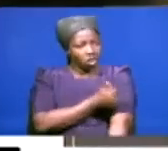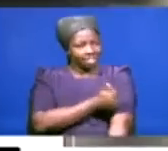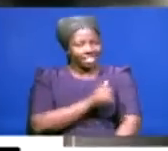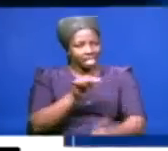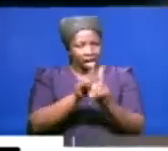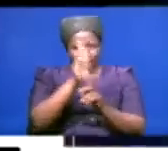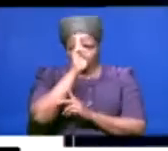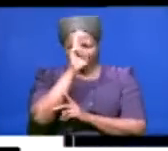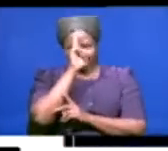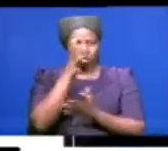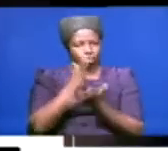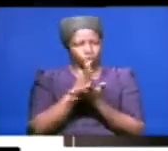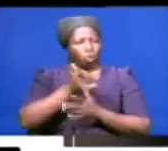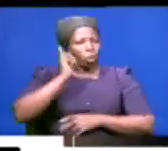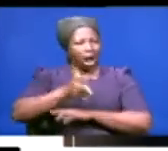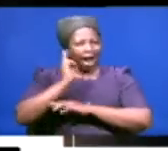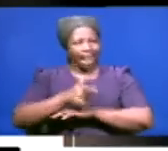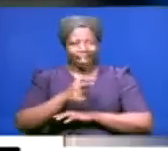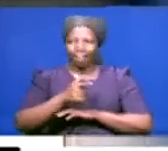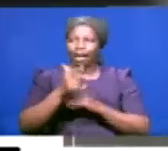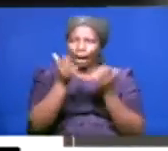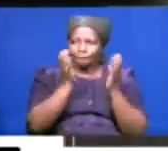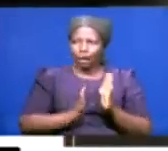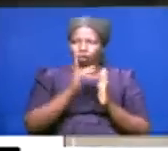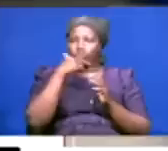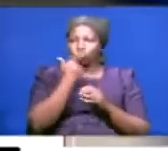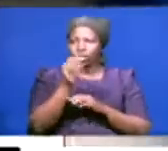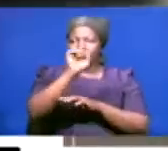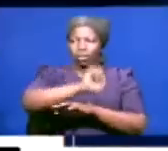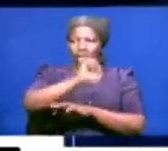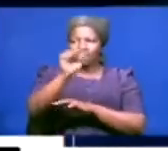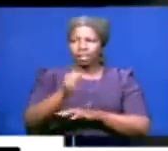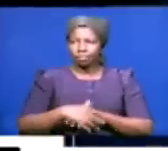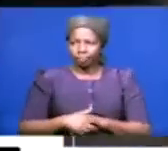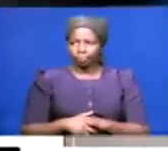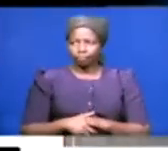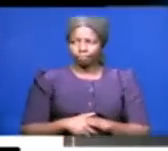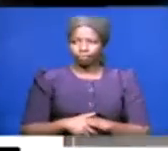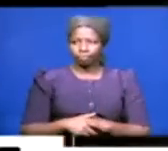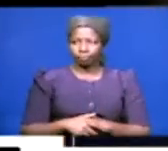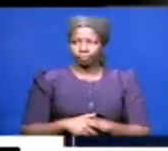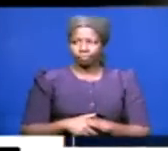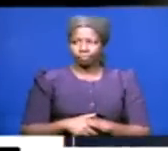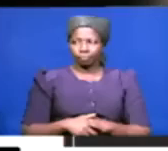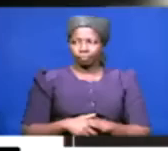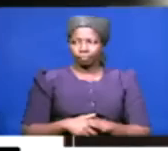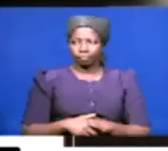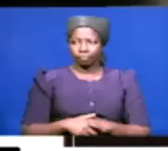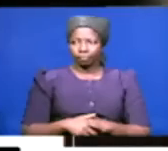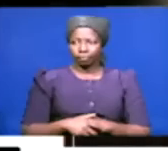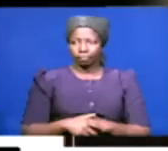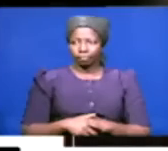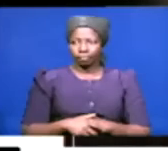mmoja. Unanyenyeza wewe ni mwanaume. Sasa nikuuliza fande, hii yote inatokea wapi? Napigia challenge hii yote inatokea